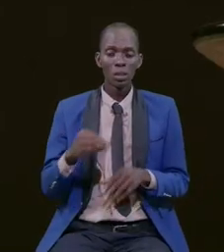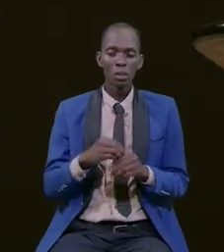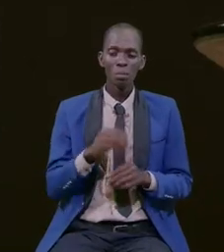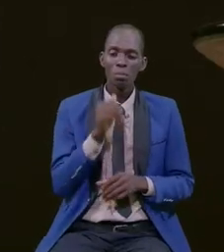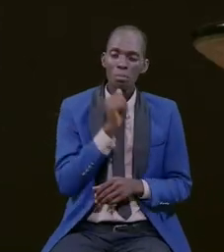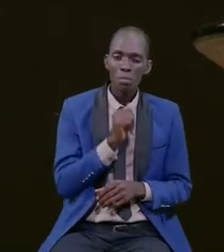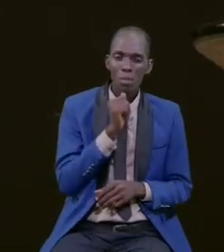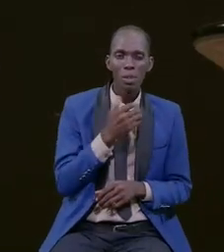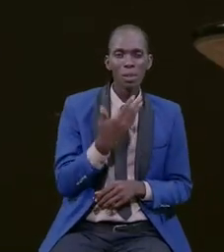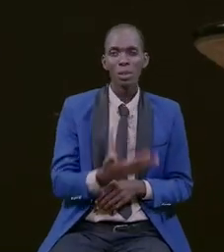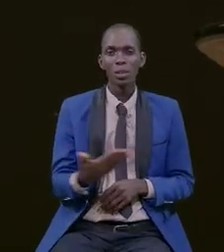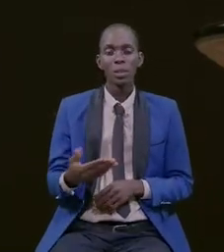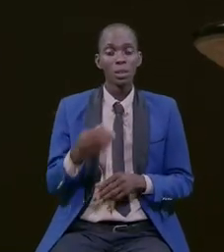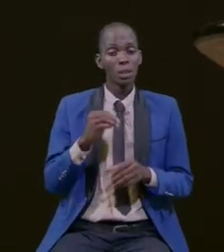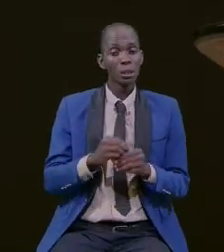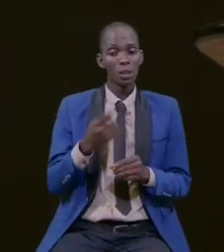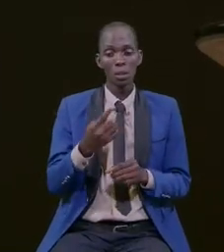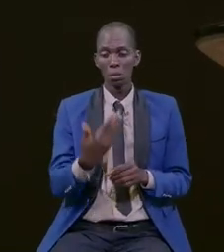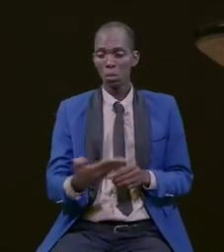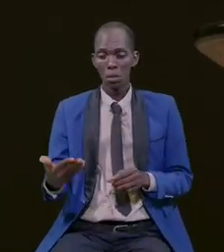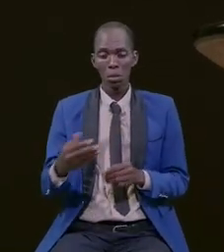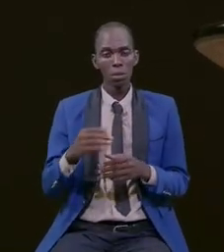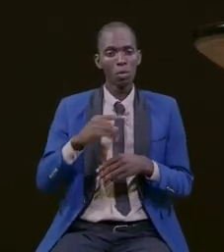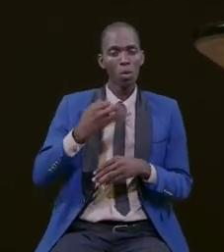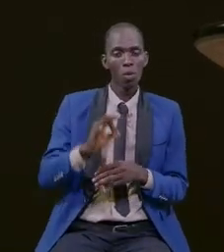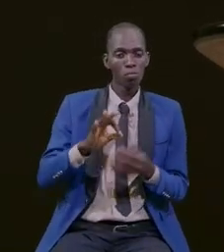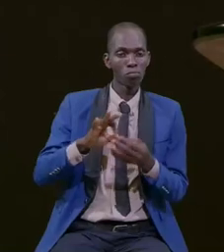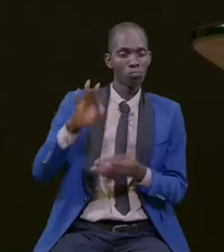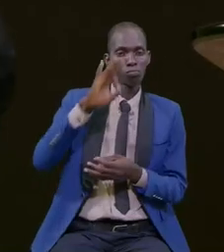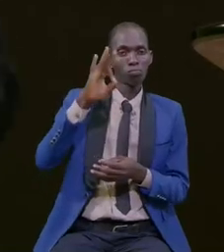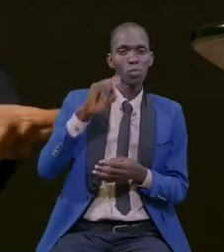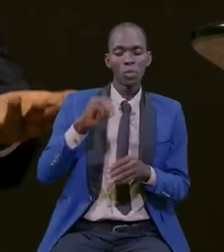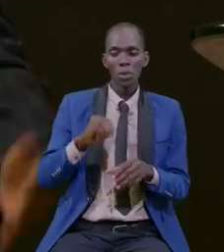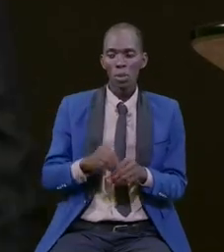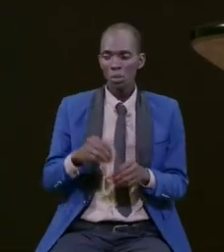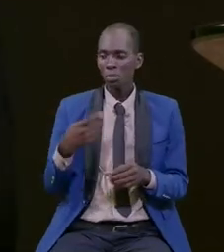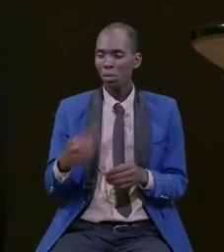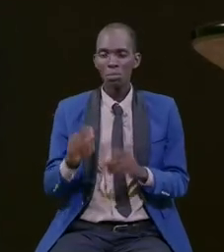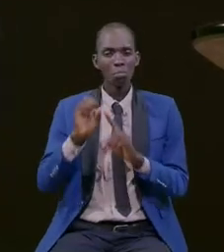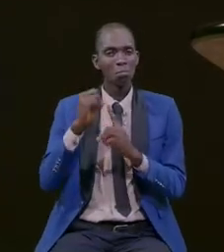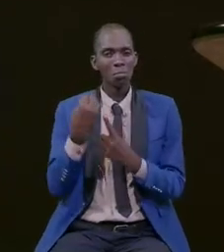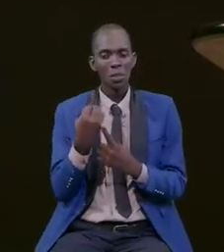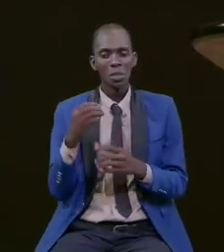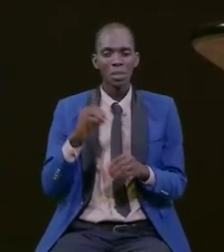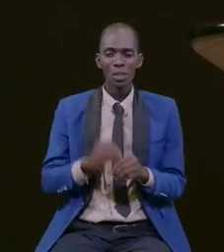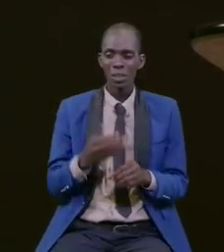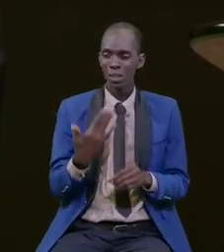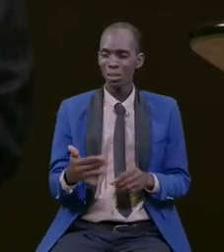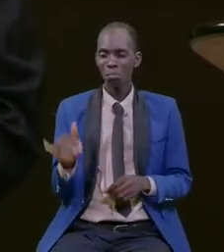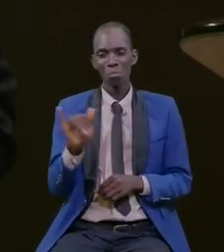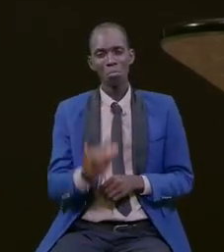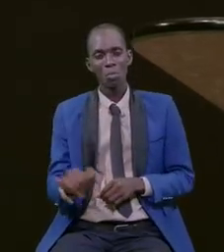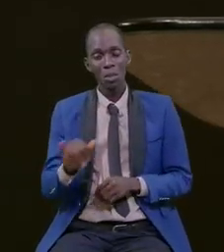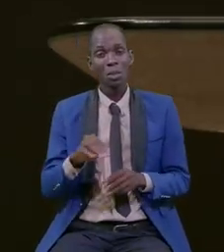privé dans les choses spirituelles dans les choses sociales dans les choses ordinaires dans les